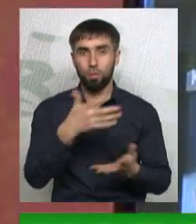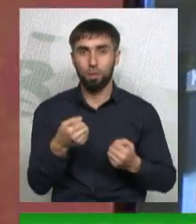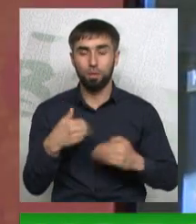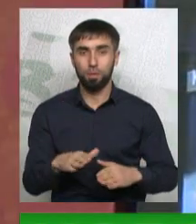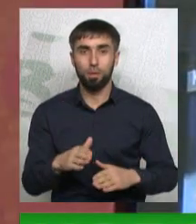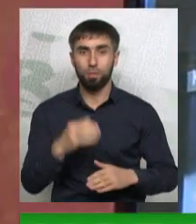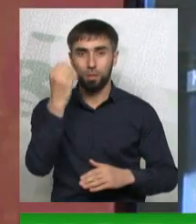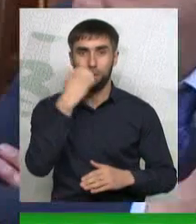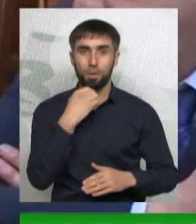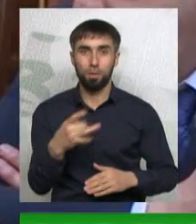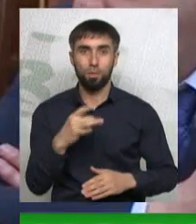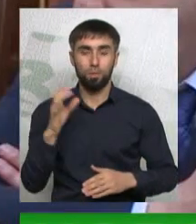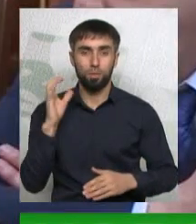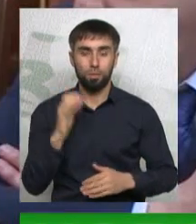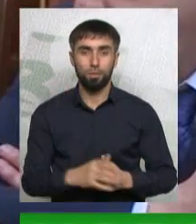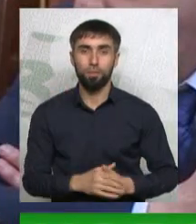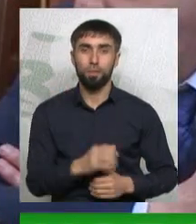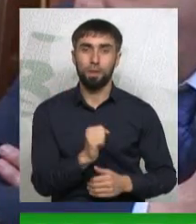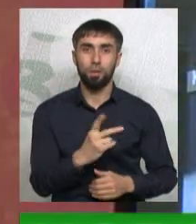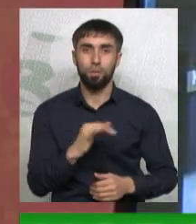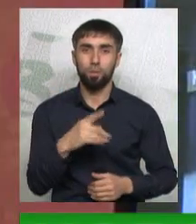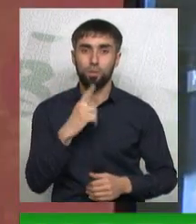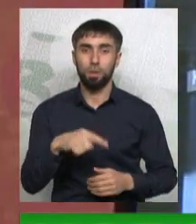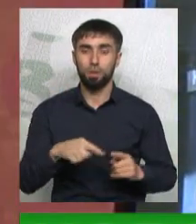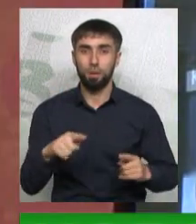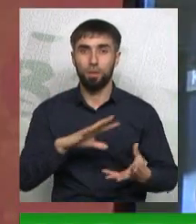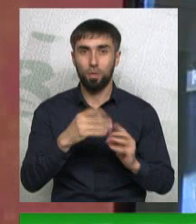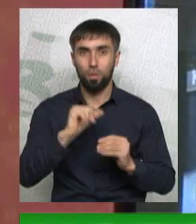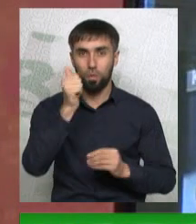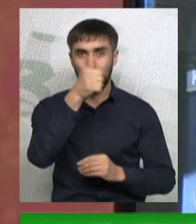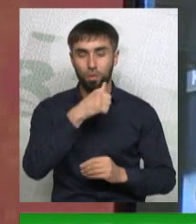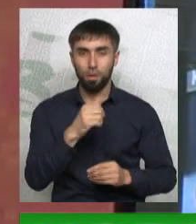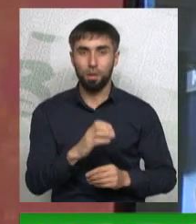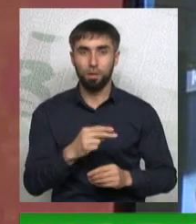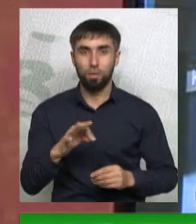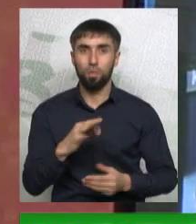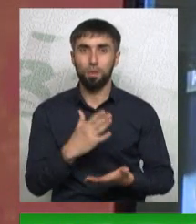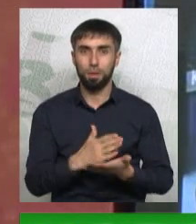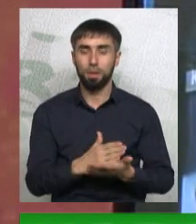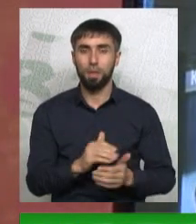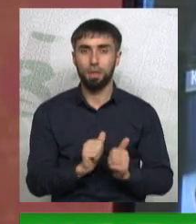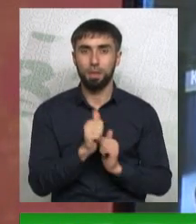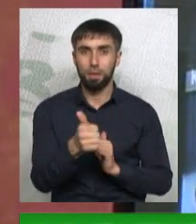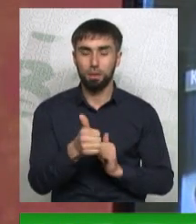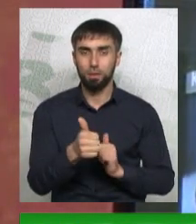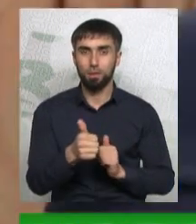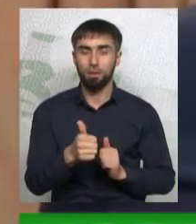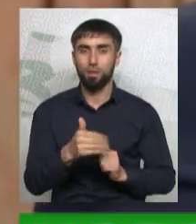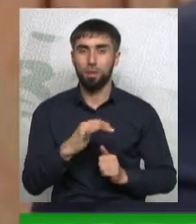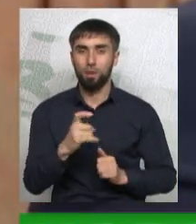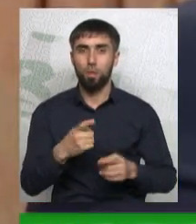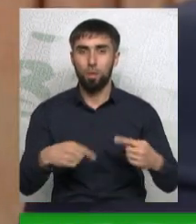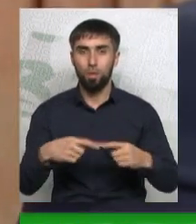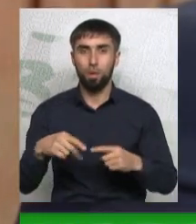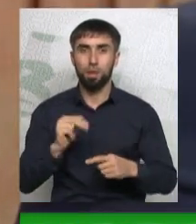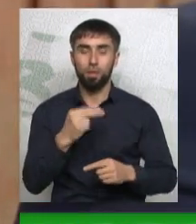Спасибо. Регион услышал. Александр Новак отметил, что в течение всего года СКФО находится в лидерах рейтинга федеральных округов